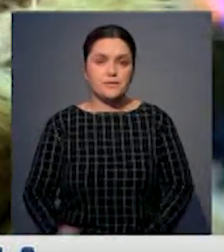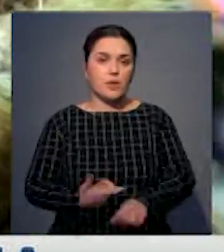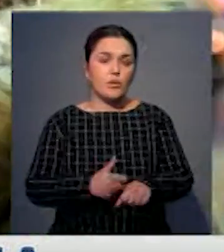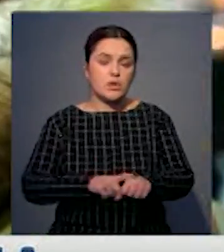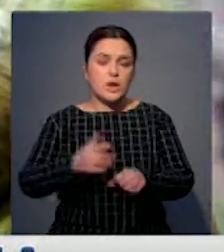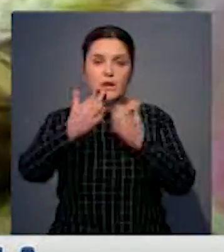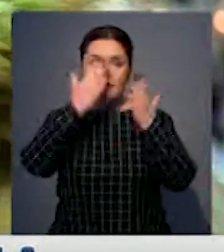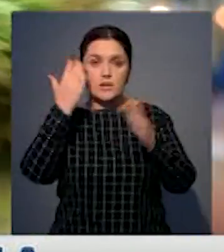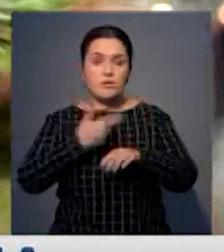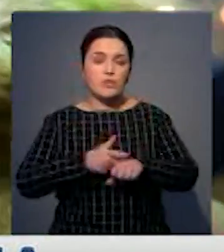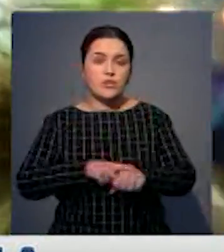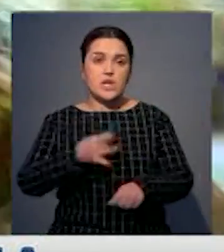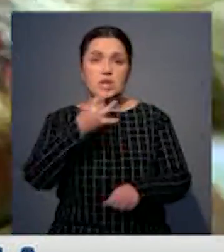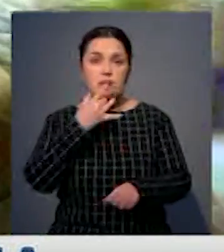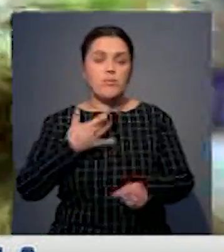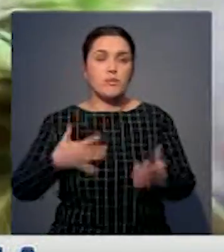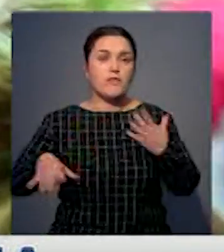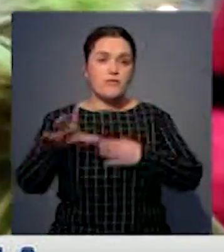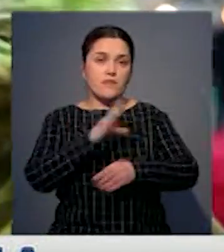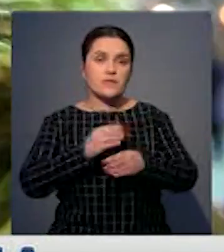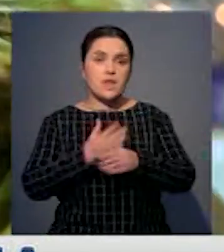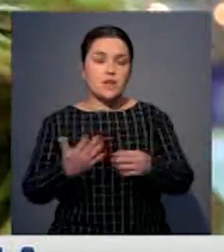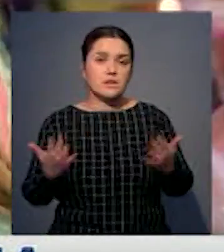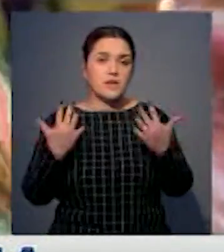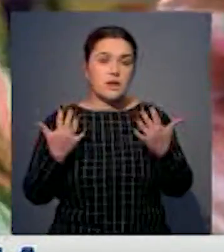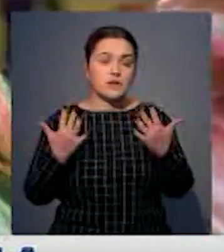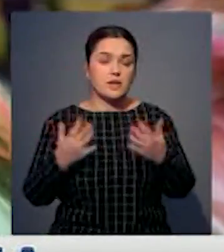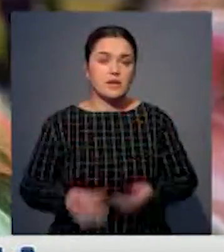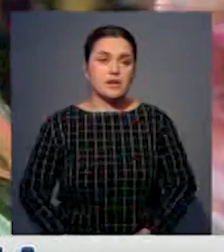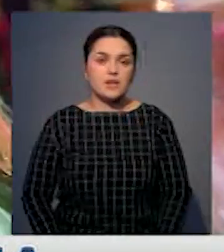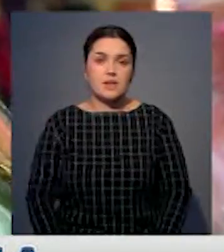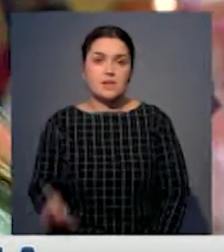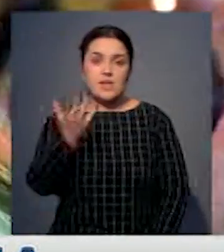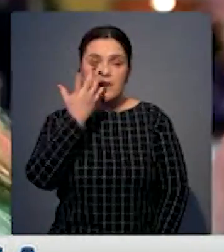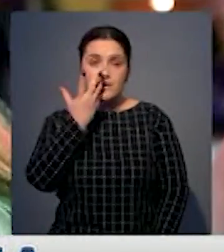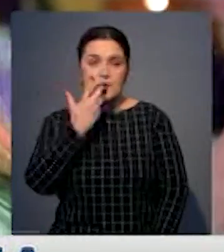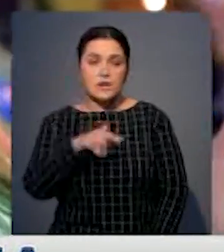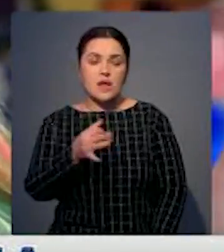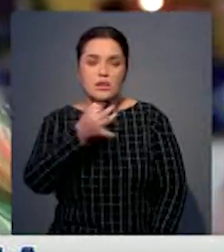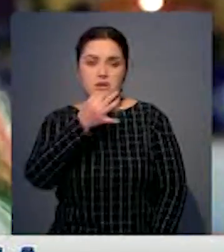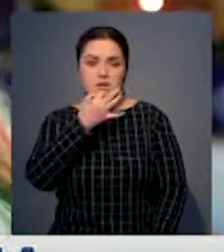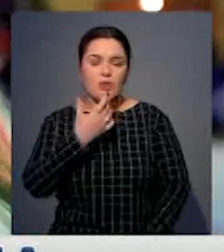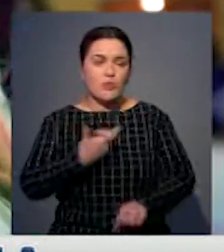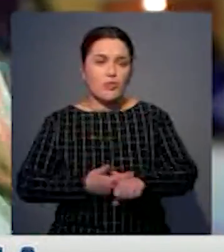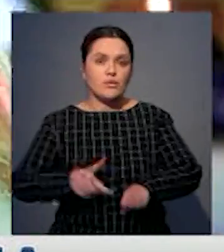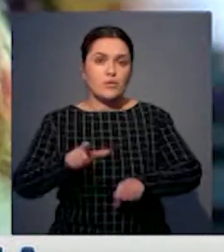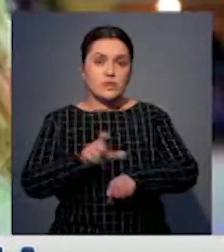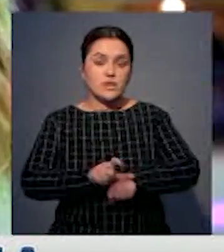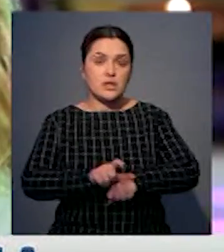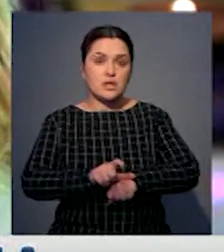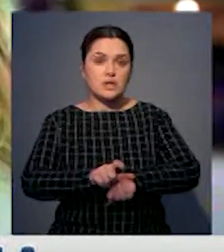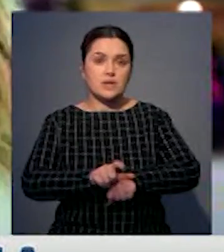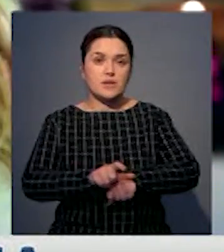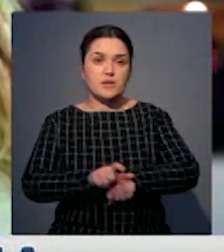нравится. Мы все такие яркие, на позитиве. Это очень классная атмосфера. Мне очень нравится. Мне кажется,